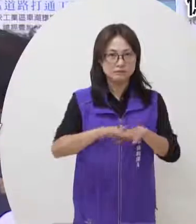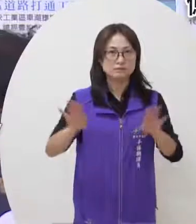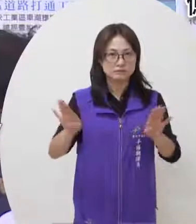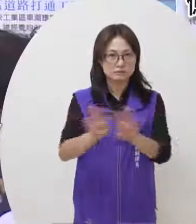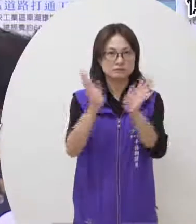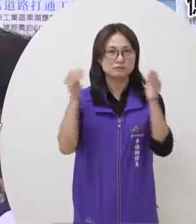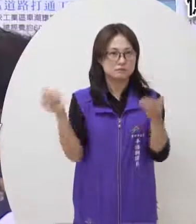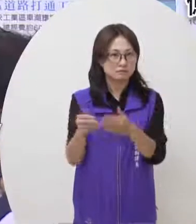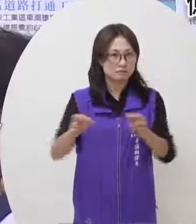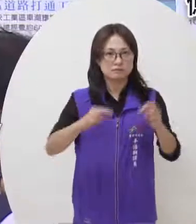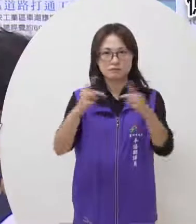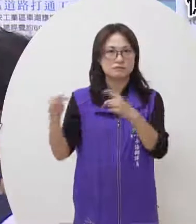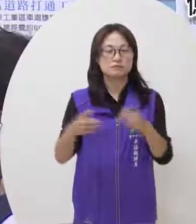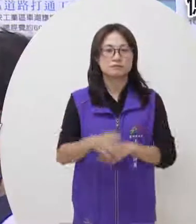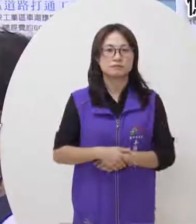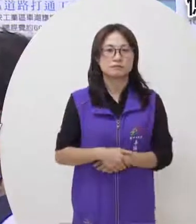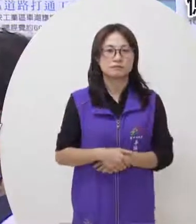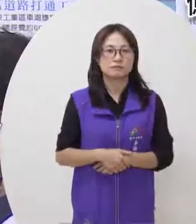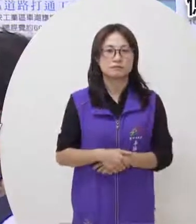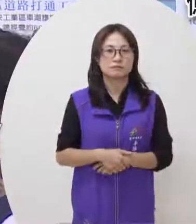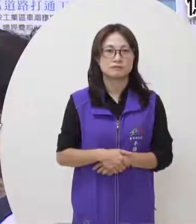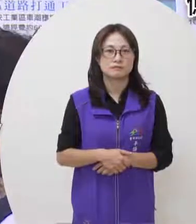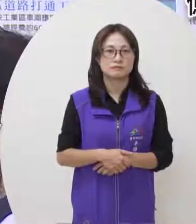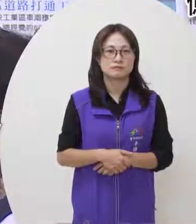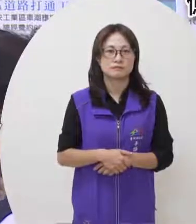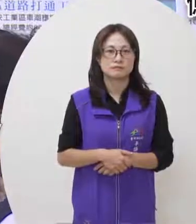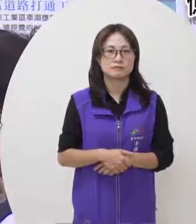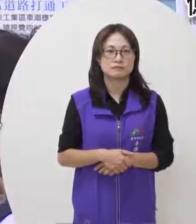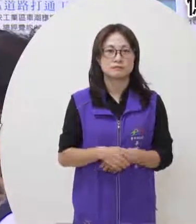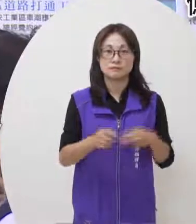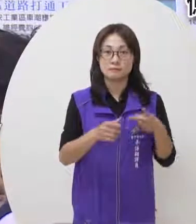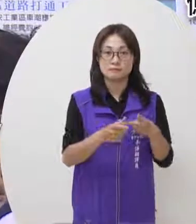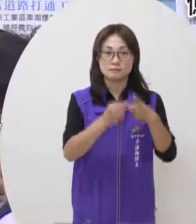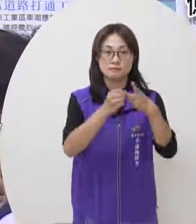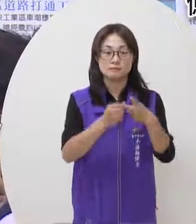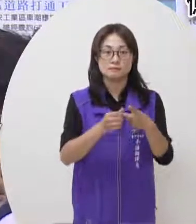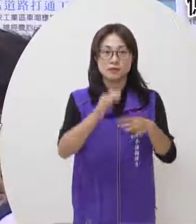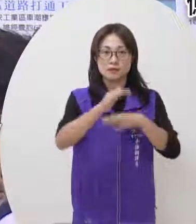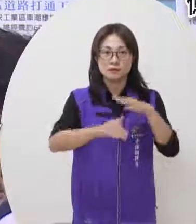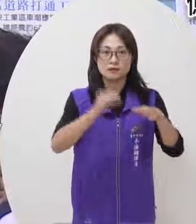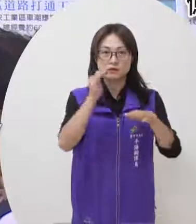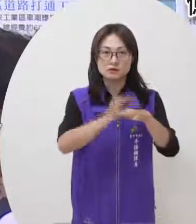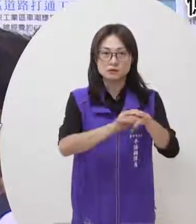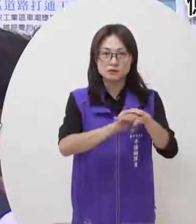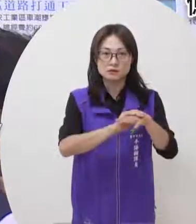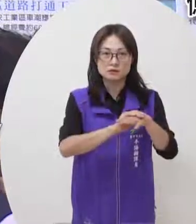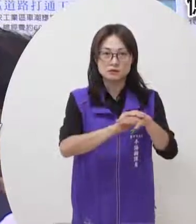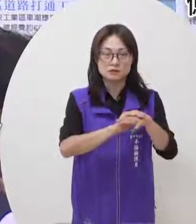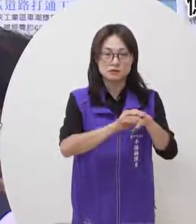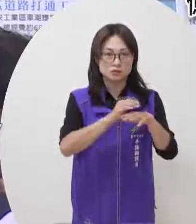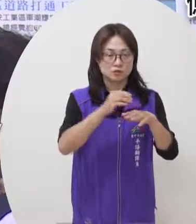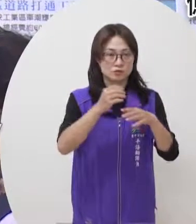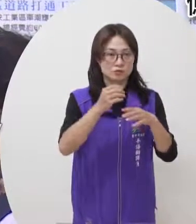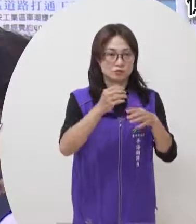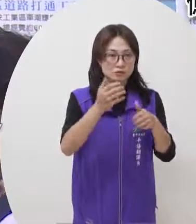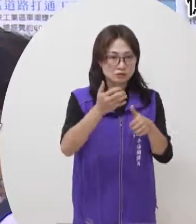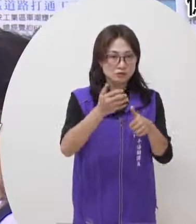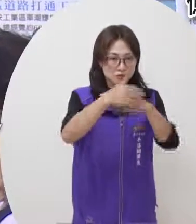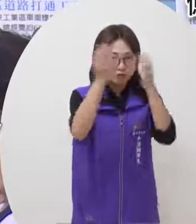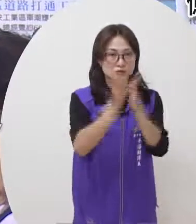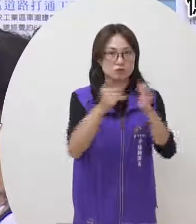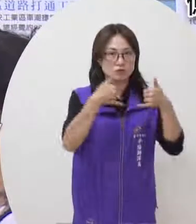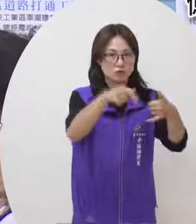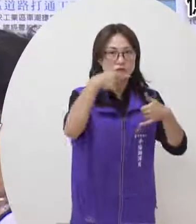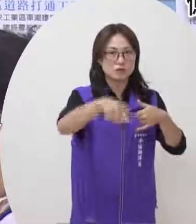们是这样跟各位报告。那另外这个成都路的回堵，我们了解是因为有一